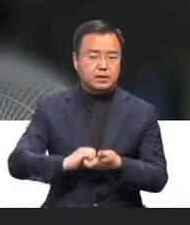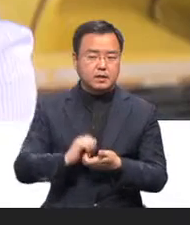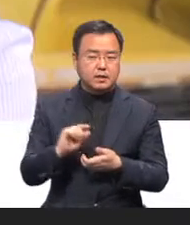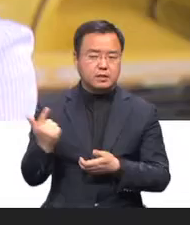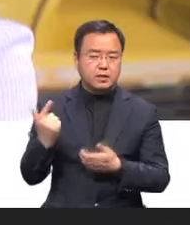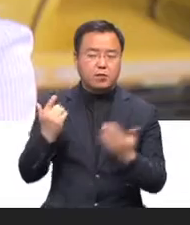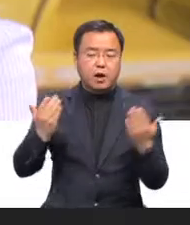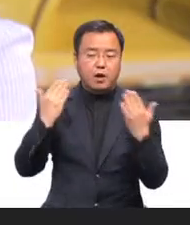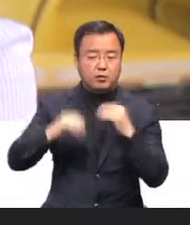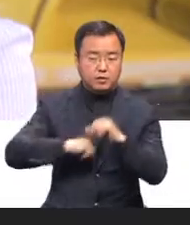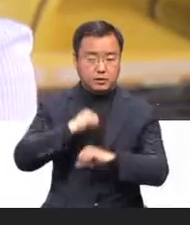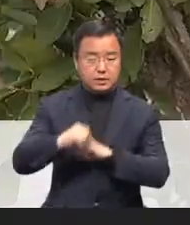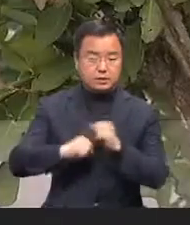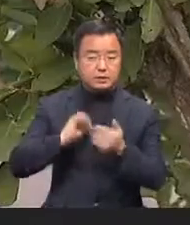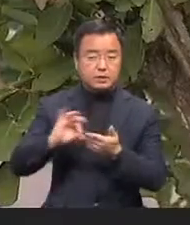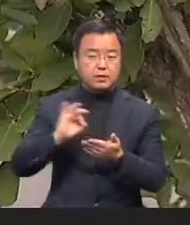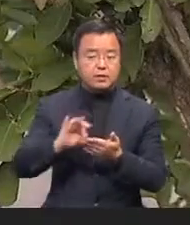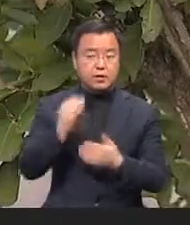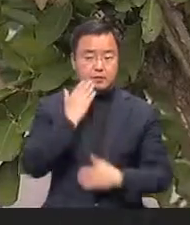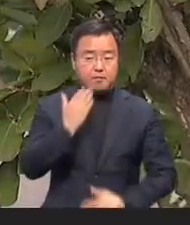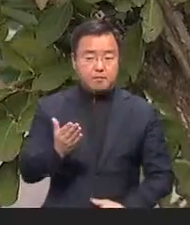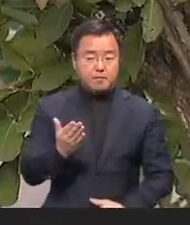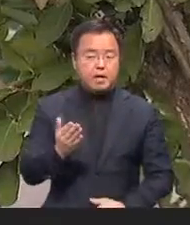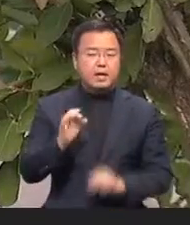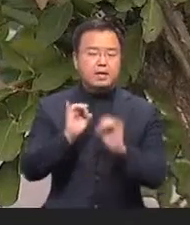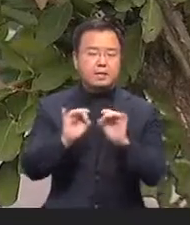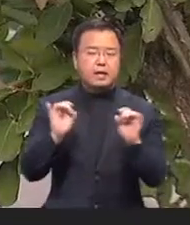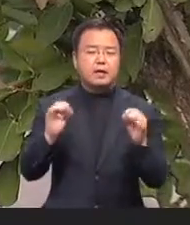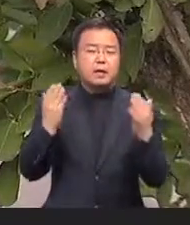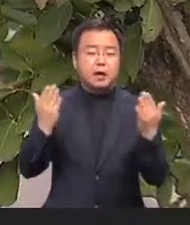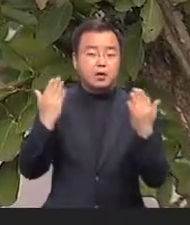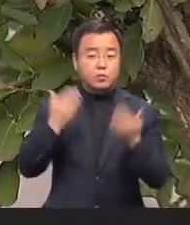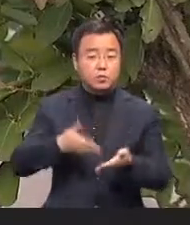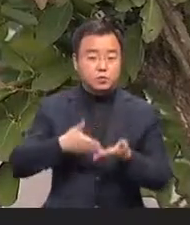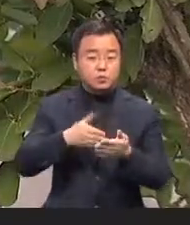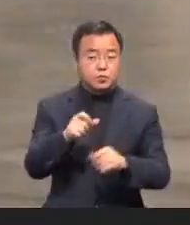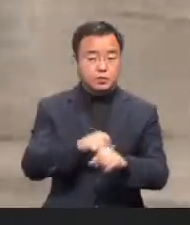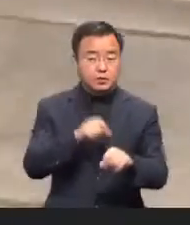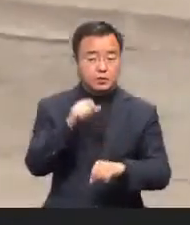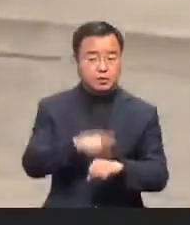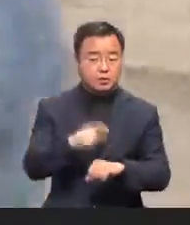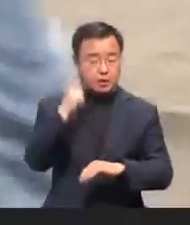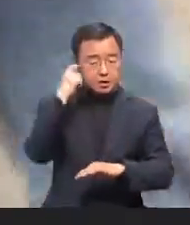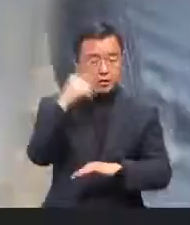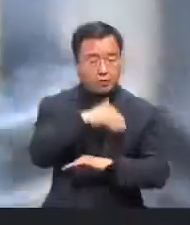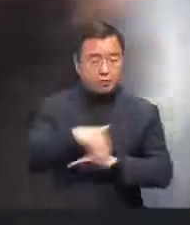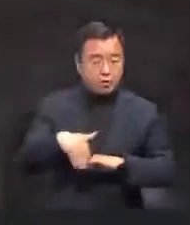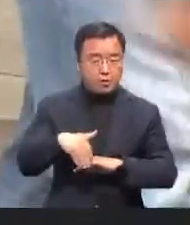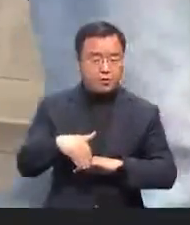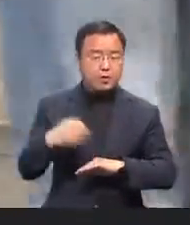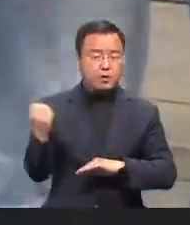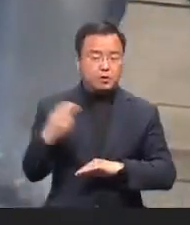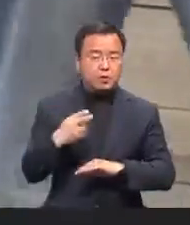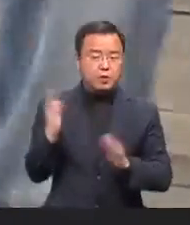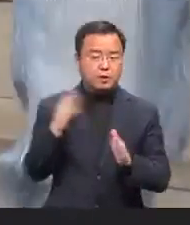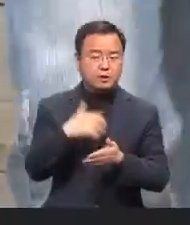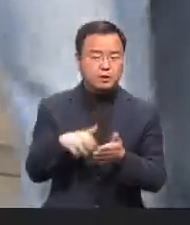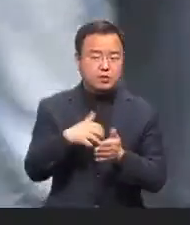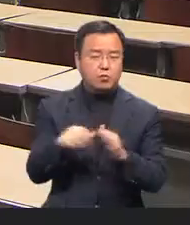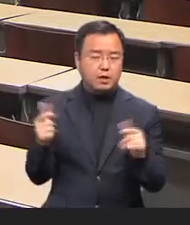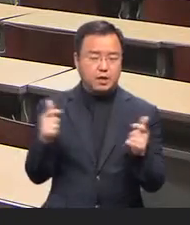사용할 수 있습니다 대신 각 대학이 제출한 특성화 계획과 정원 감축 현황을 매년 점검 받게